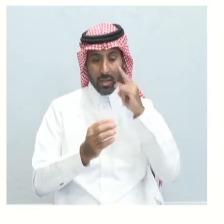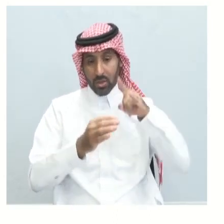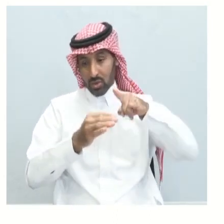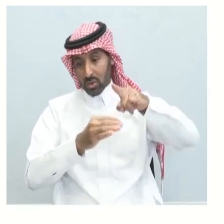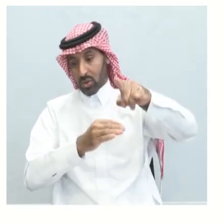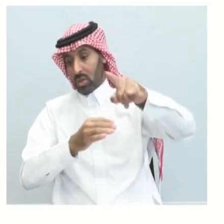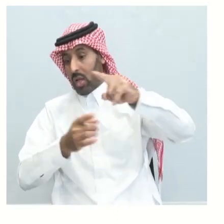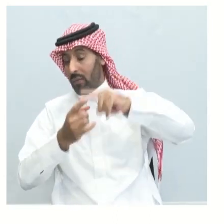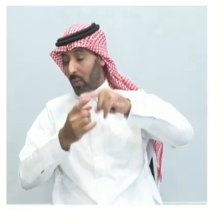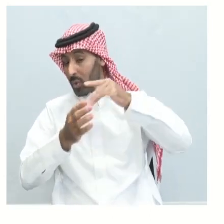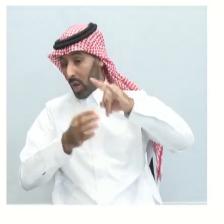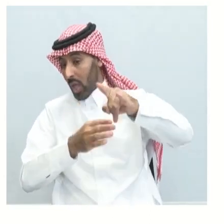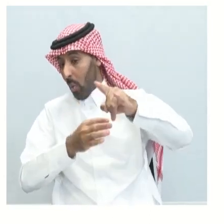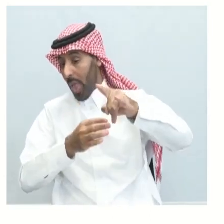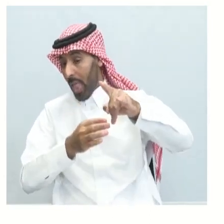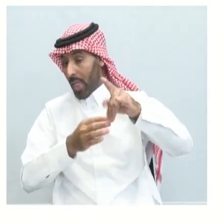الدرء